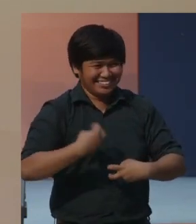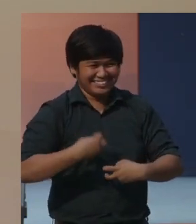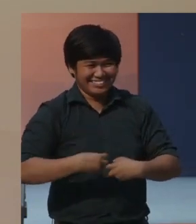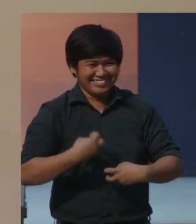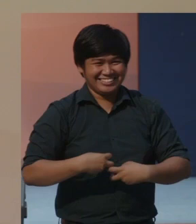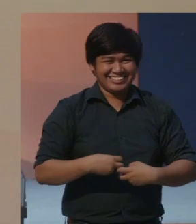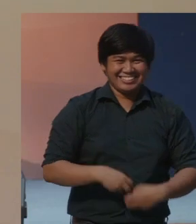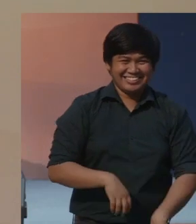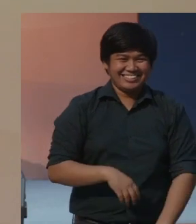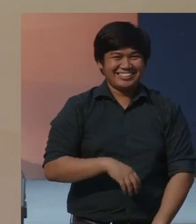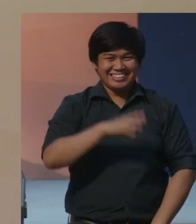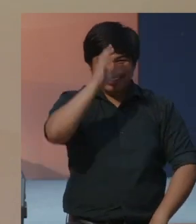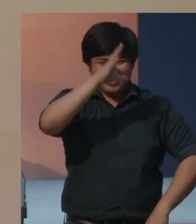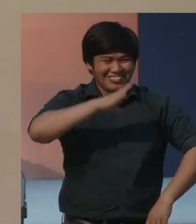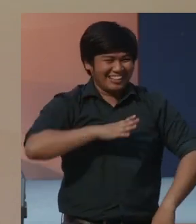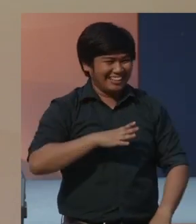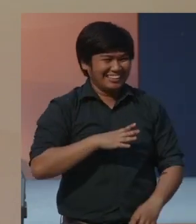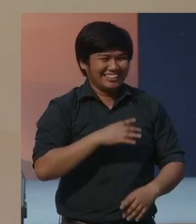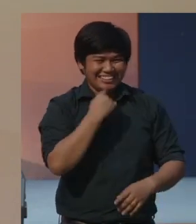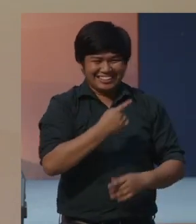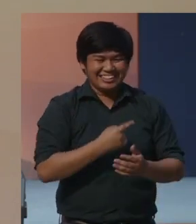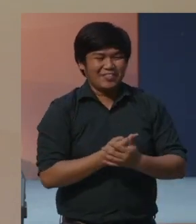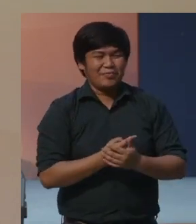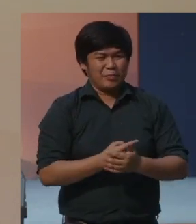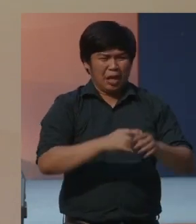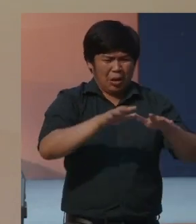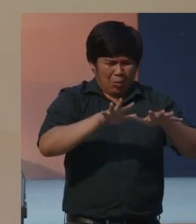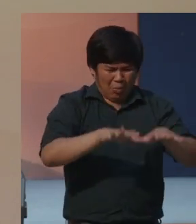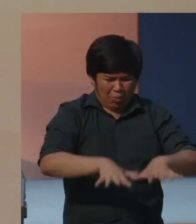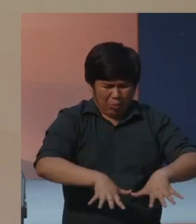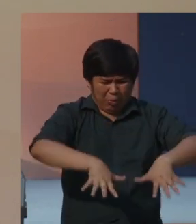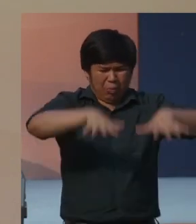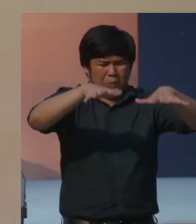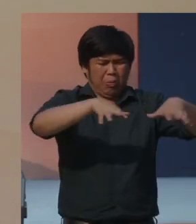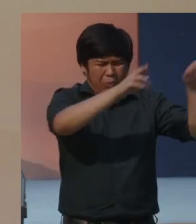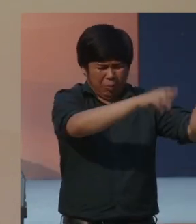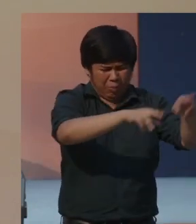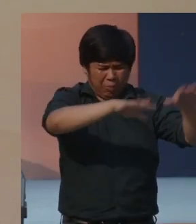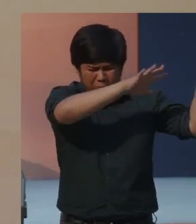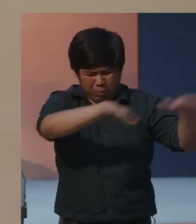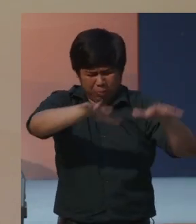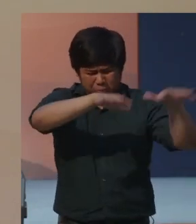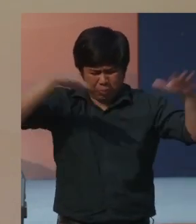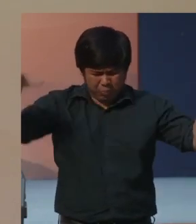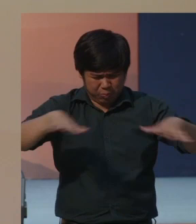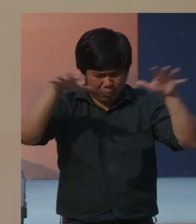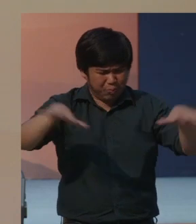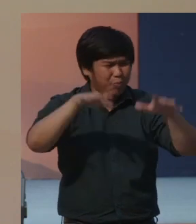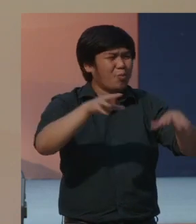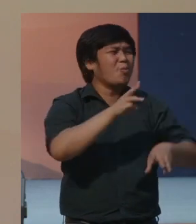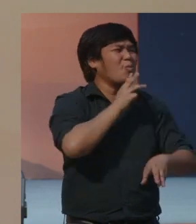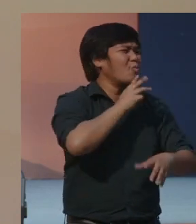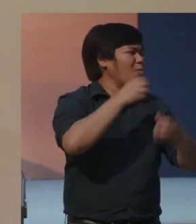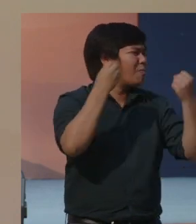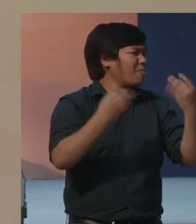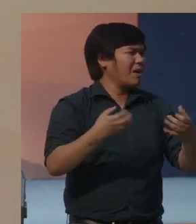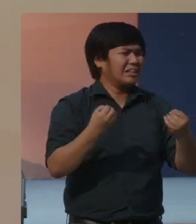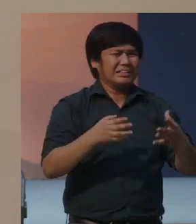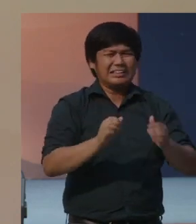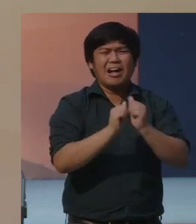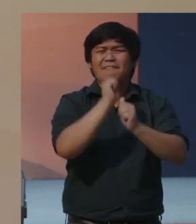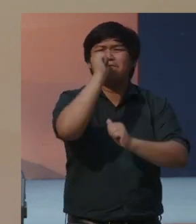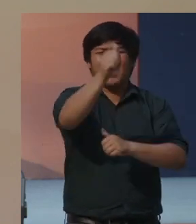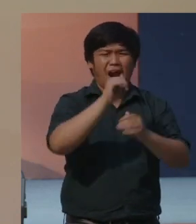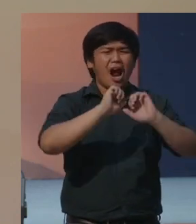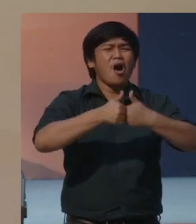crossed the Jordan in the first month when it was overflowing all its banks and put to flight all those in the valleys to the east and to the